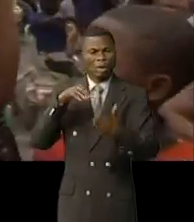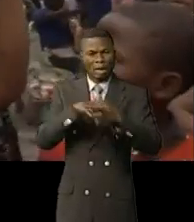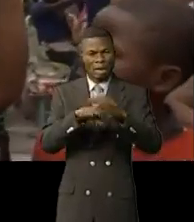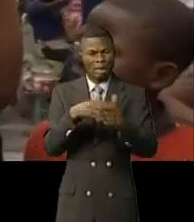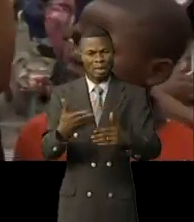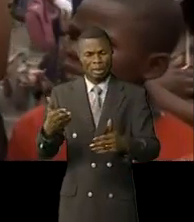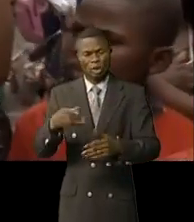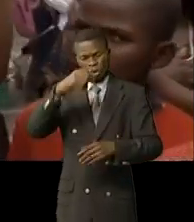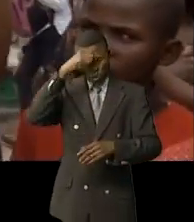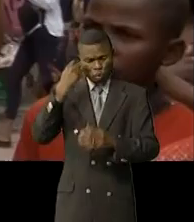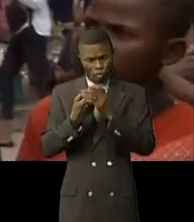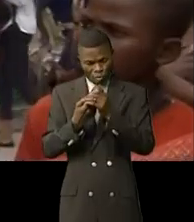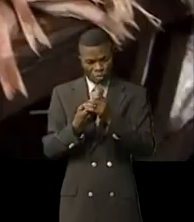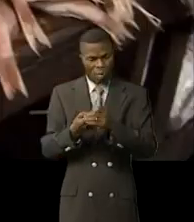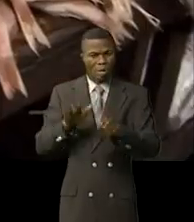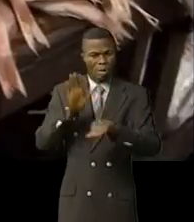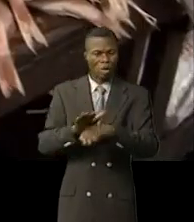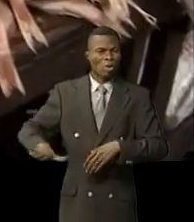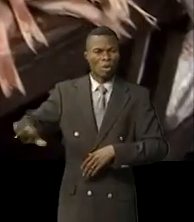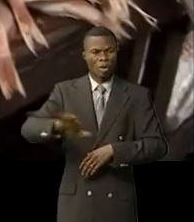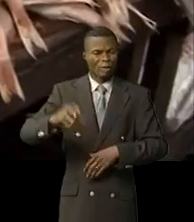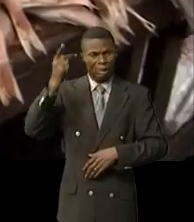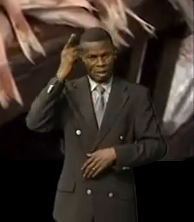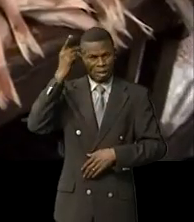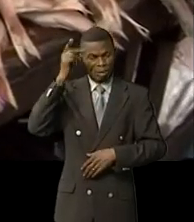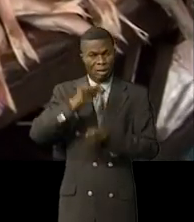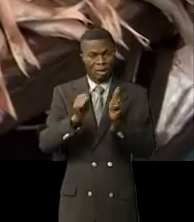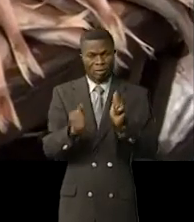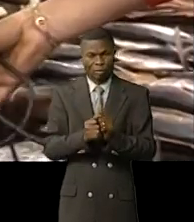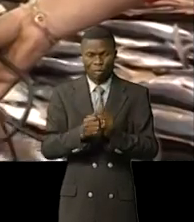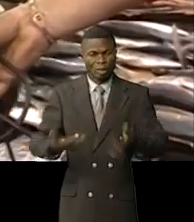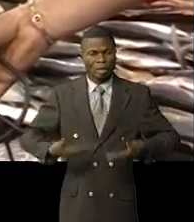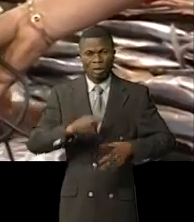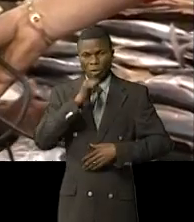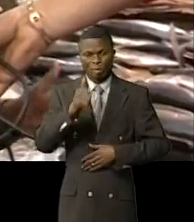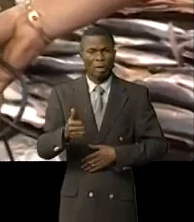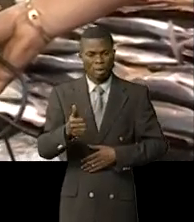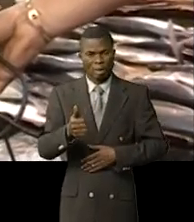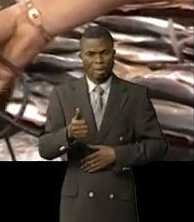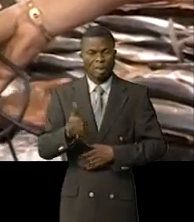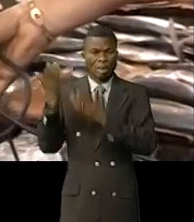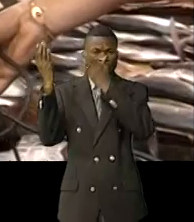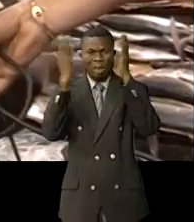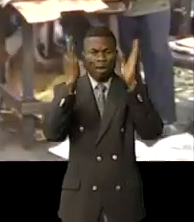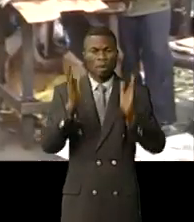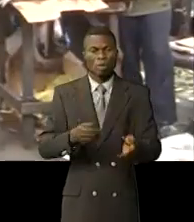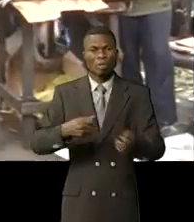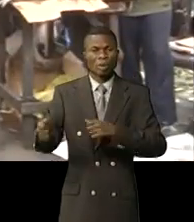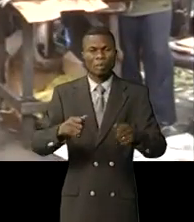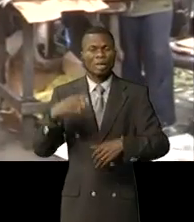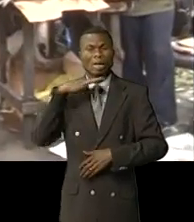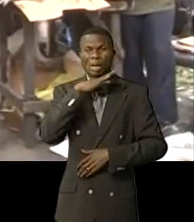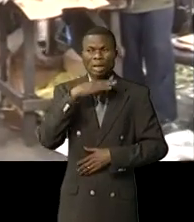la pénurie risque de gagner toute la capitale. Situation qui ne facilite pas la tâche, commerçants du marché Gambela.